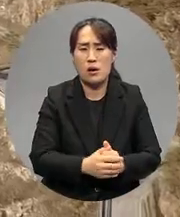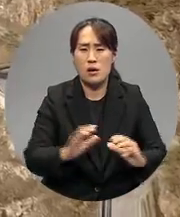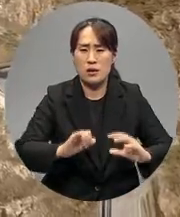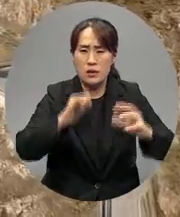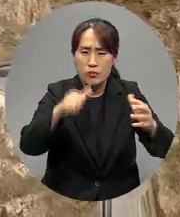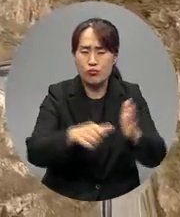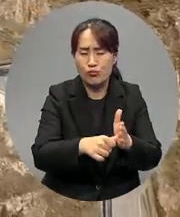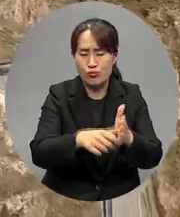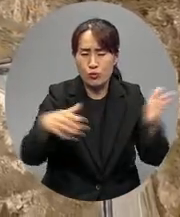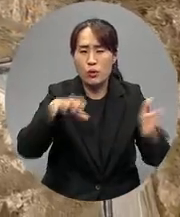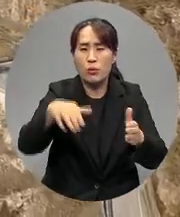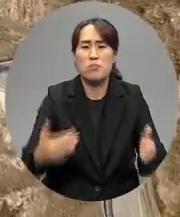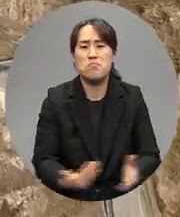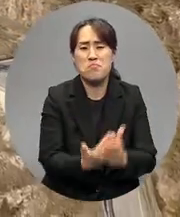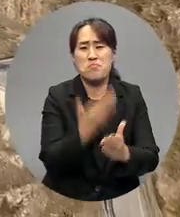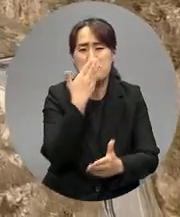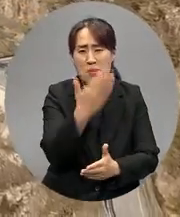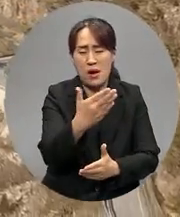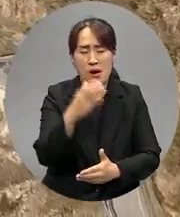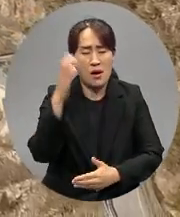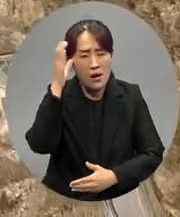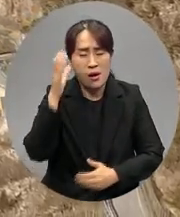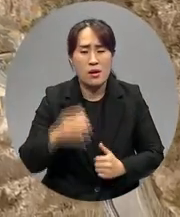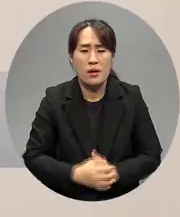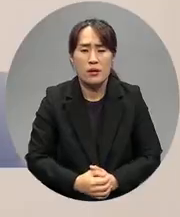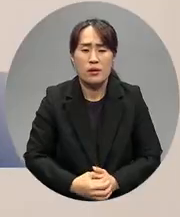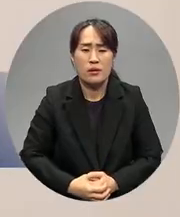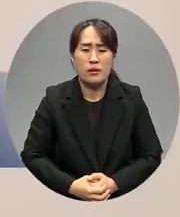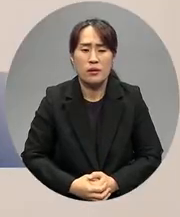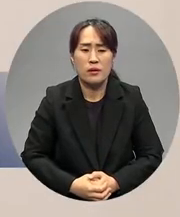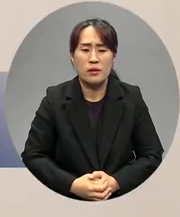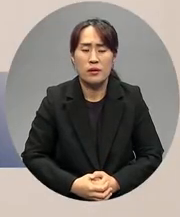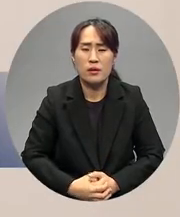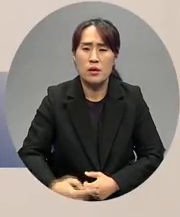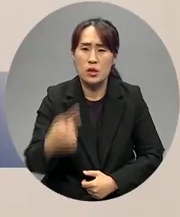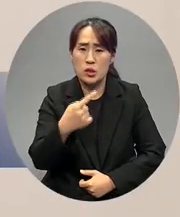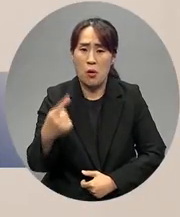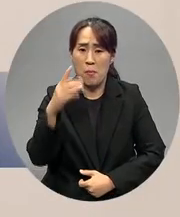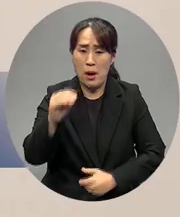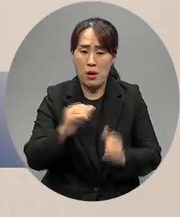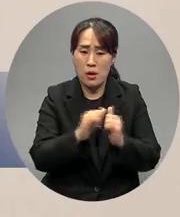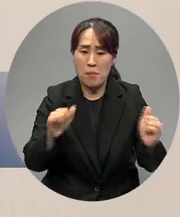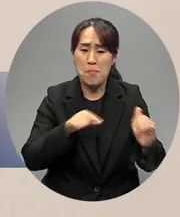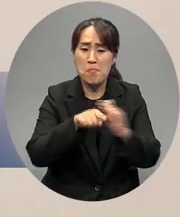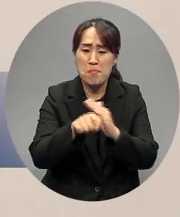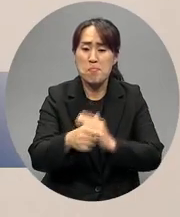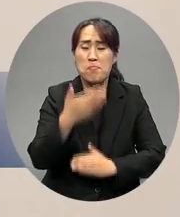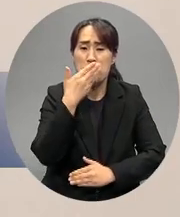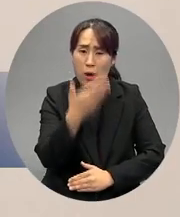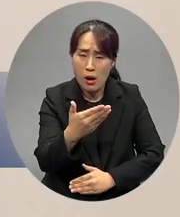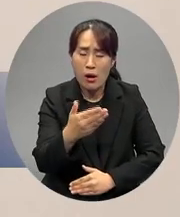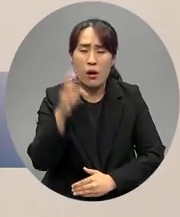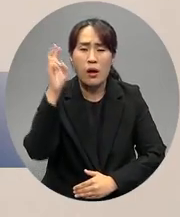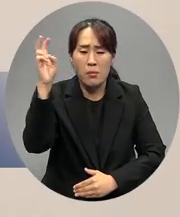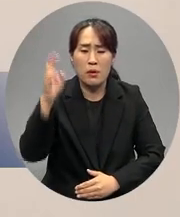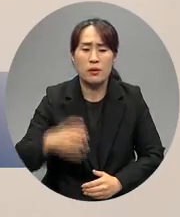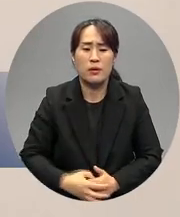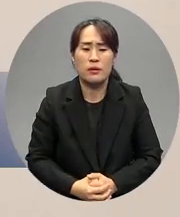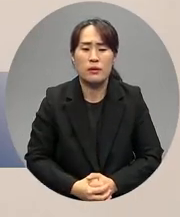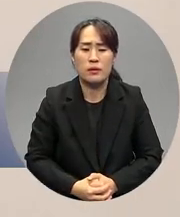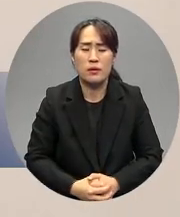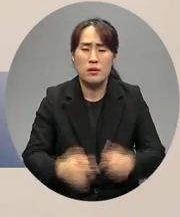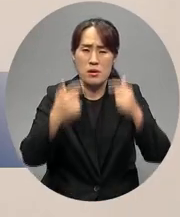세계적인 명소로 키울 수 있다는 겁니다. 적어도 1,000만 이상의 국내 관광객들이 모이는 그런 명소가 될 수